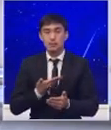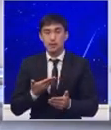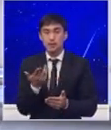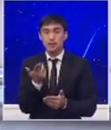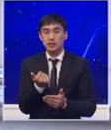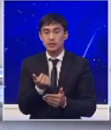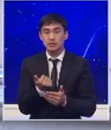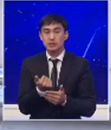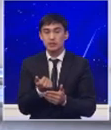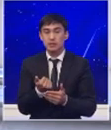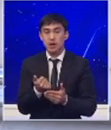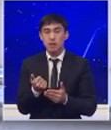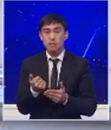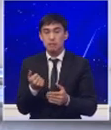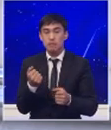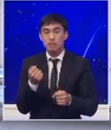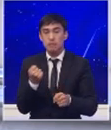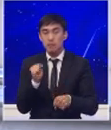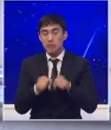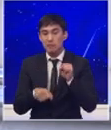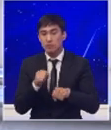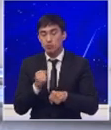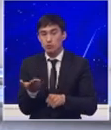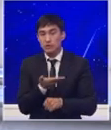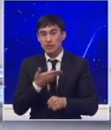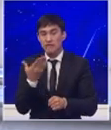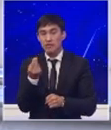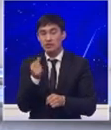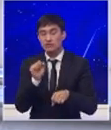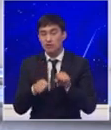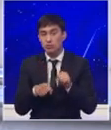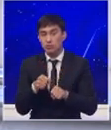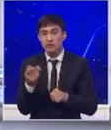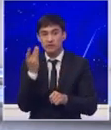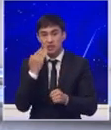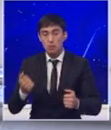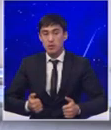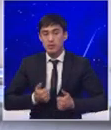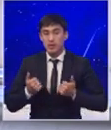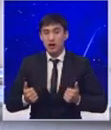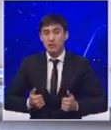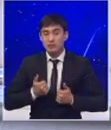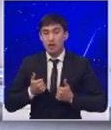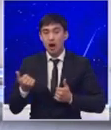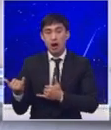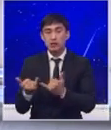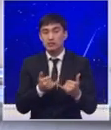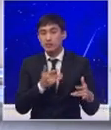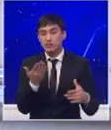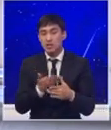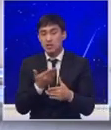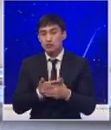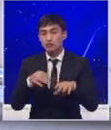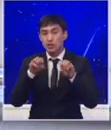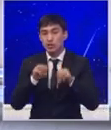конечно, по мере своей возможности, в том числе финансовой возможности, всегда постараемся оказывать содействие в